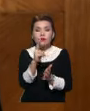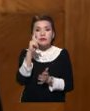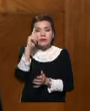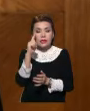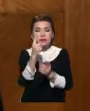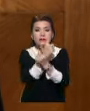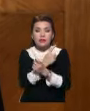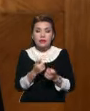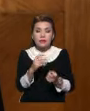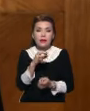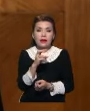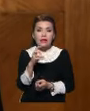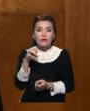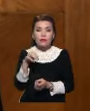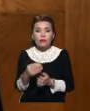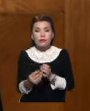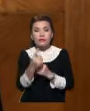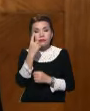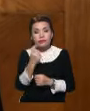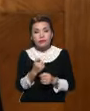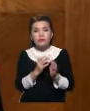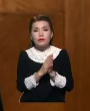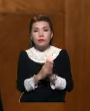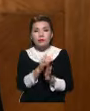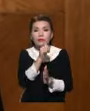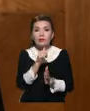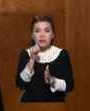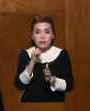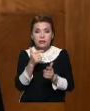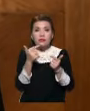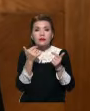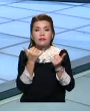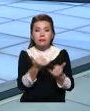этом в телеграм-бот АФМ Инсайдер. Анонимность гарантируется.